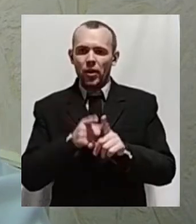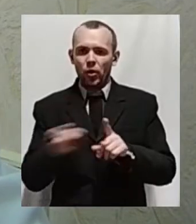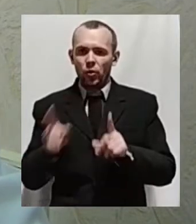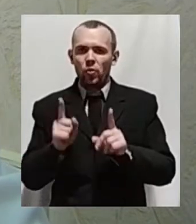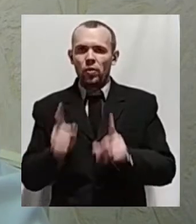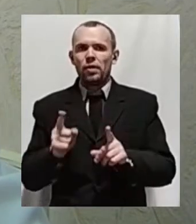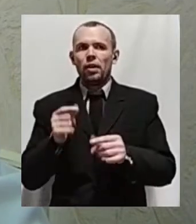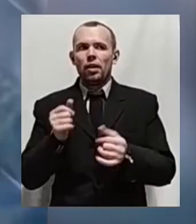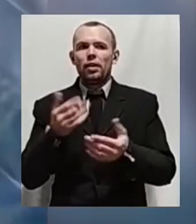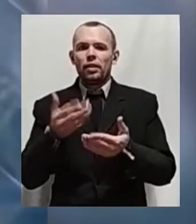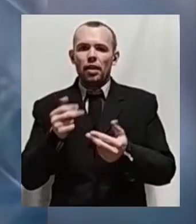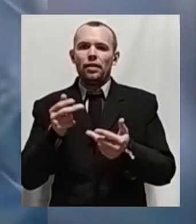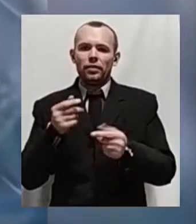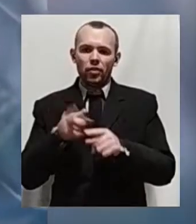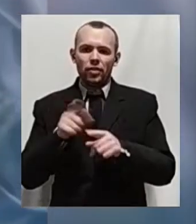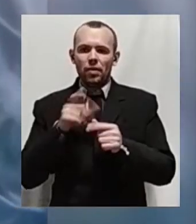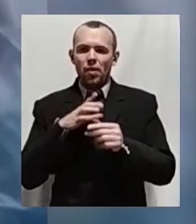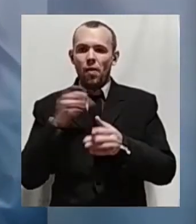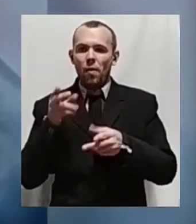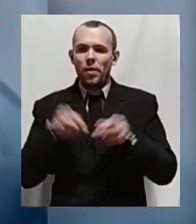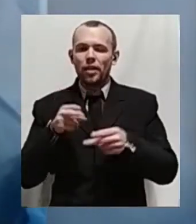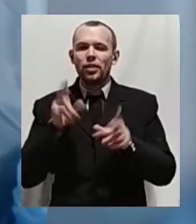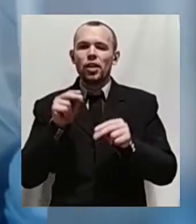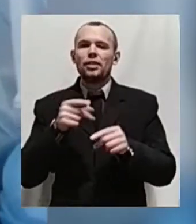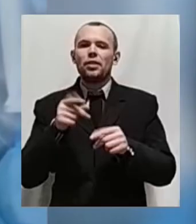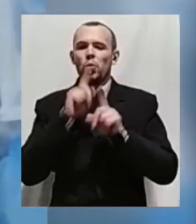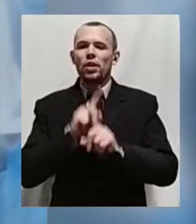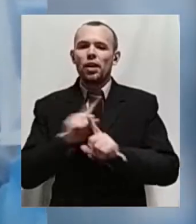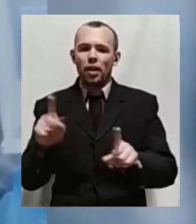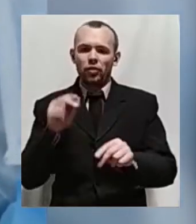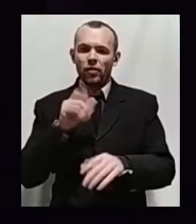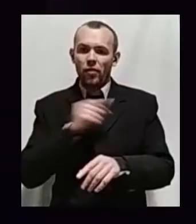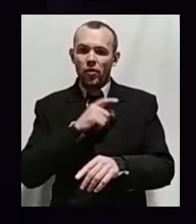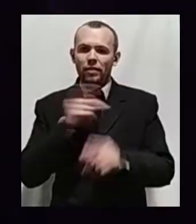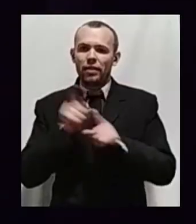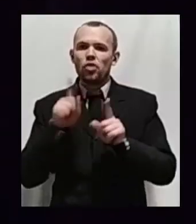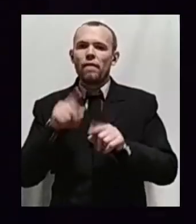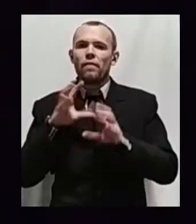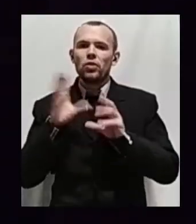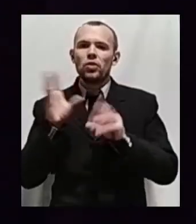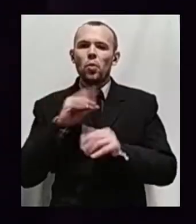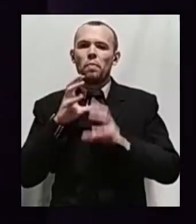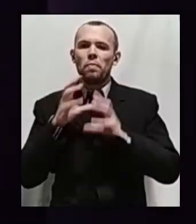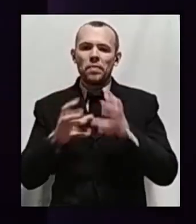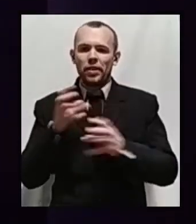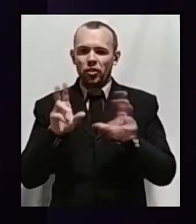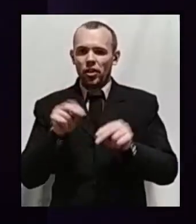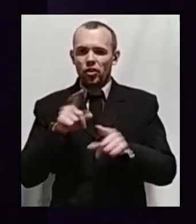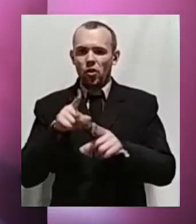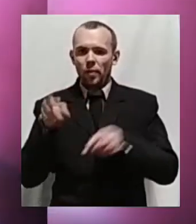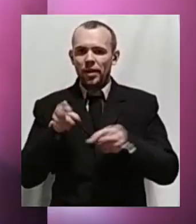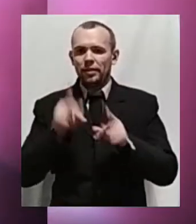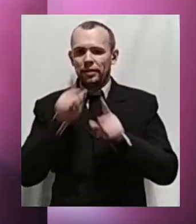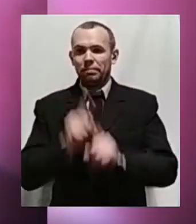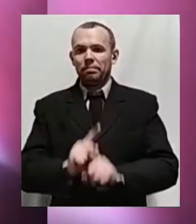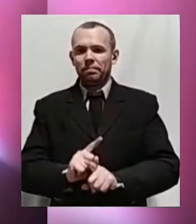забезпечили зупинку кровотечі. Під час операції лікарі застосовували високочастотне електрозварювання біологічних тканин, які розробили разом